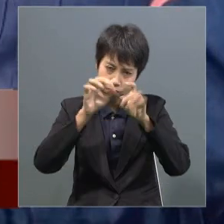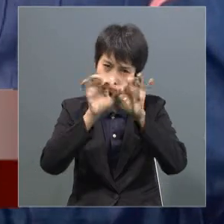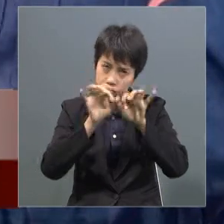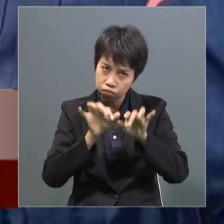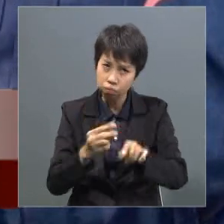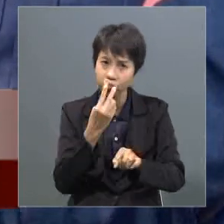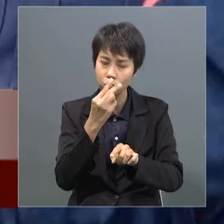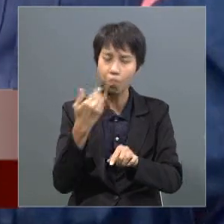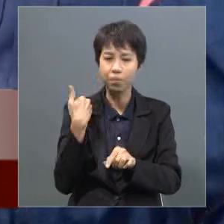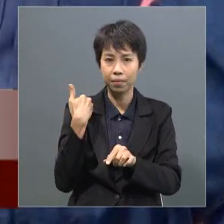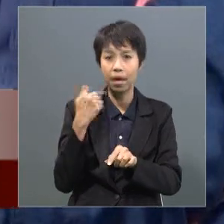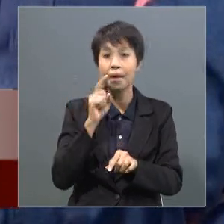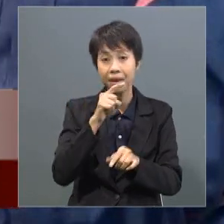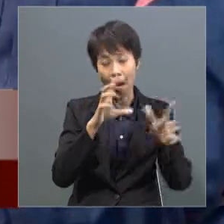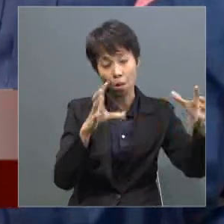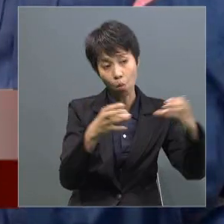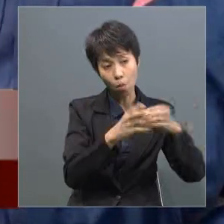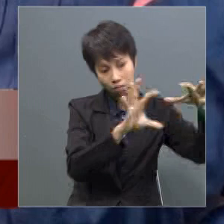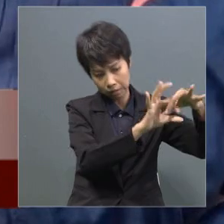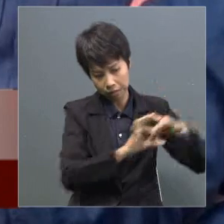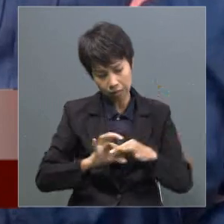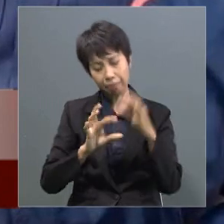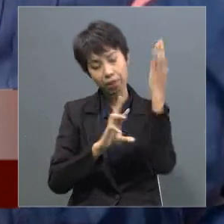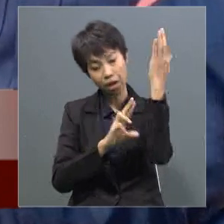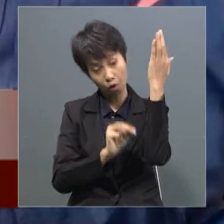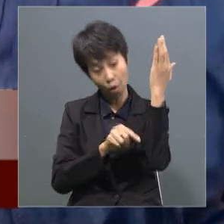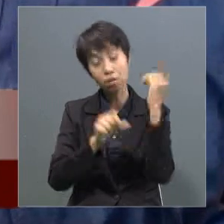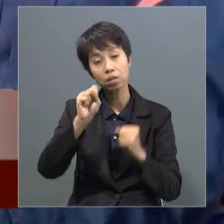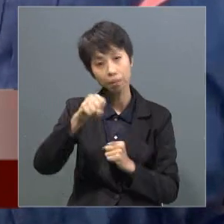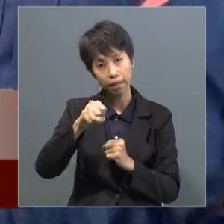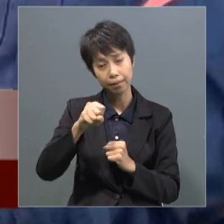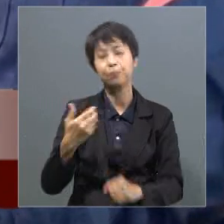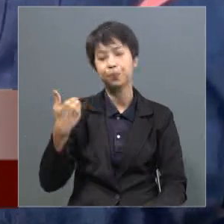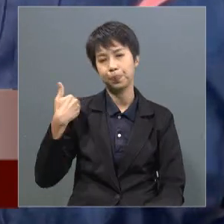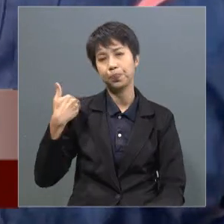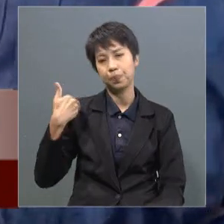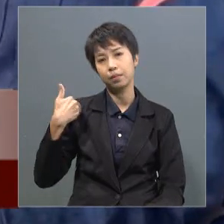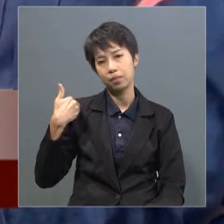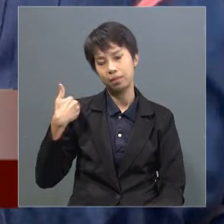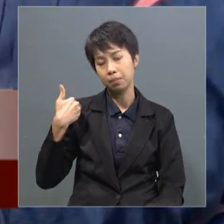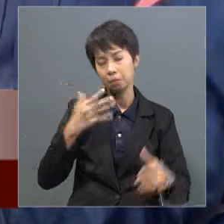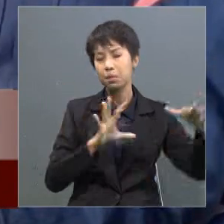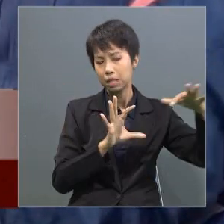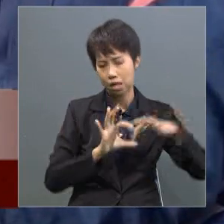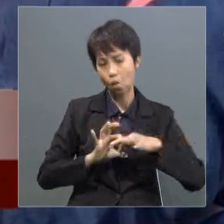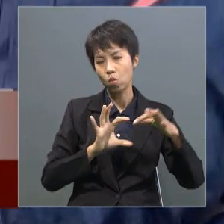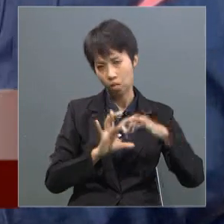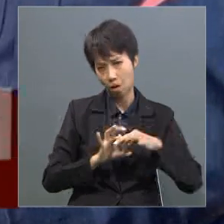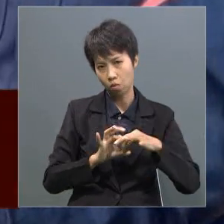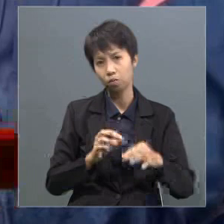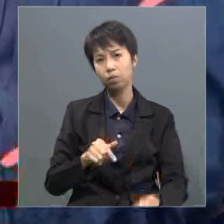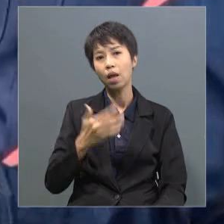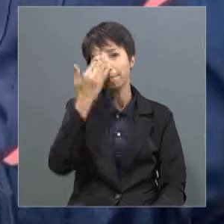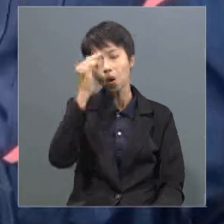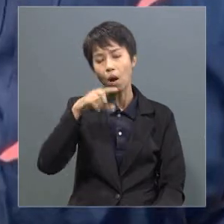เครือข่ายที่ระนองเยอะนะคร ับ ก็วันนี้ก็แน่นอนว่ามีความเชื่อมโยงเป็นบริษัทขน